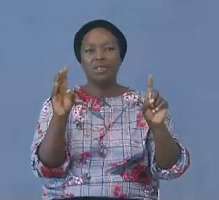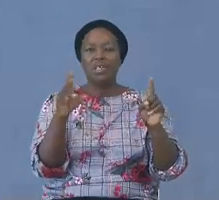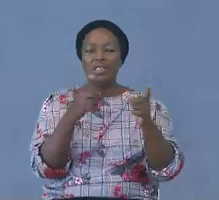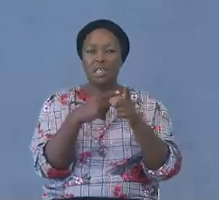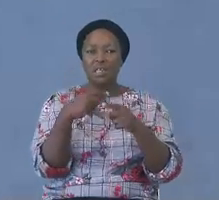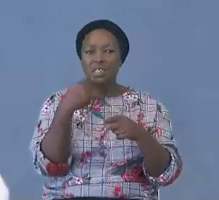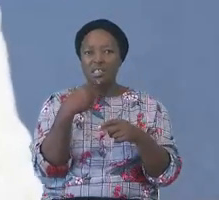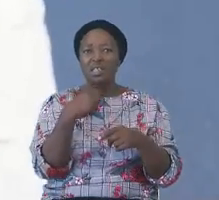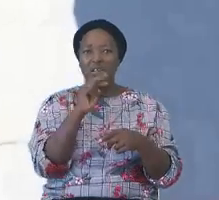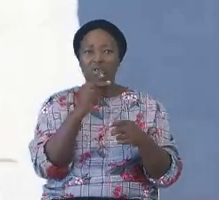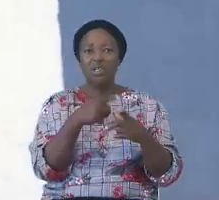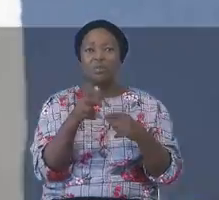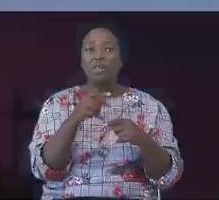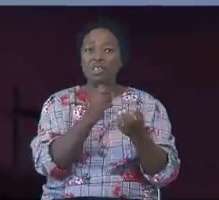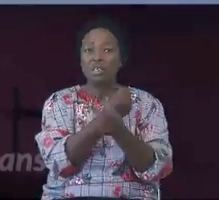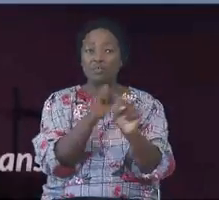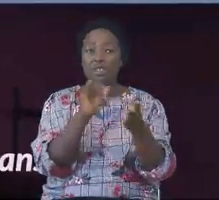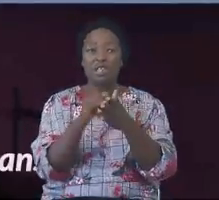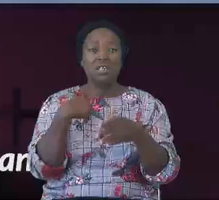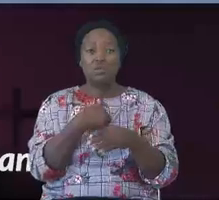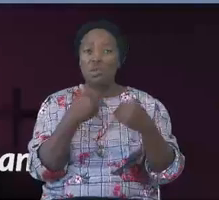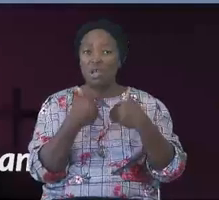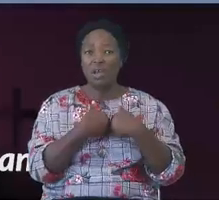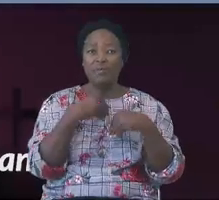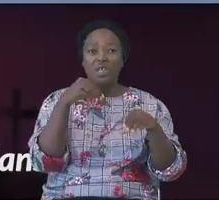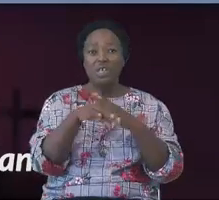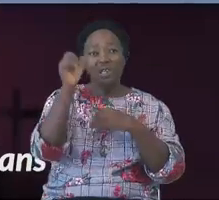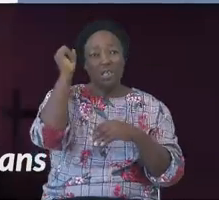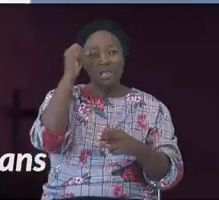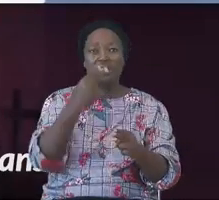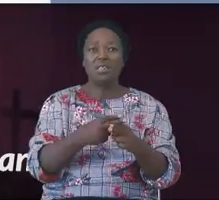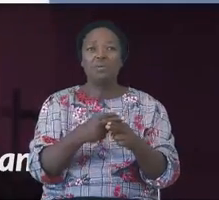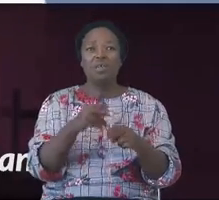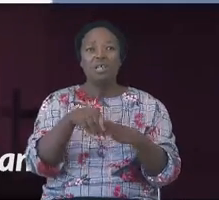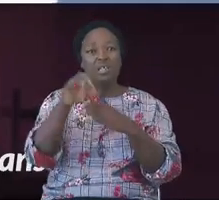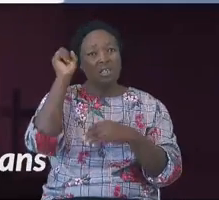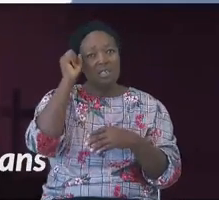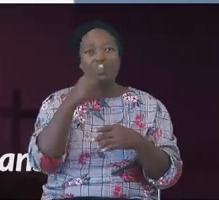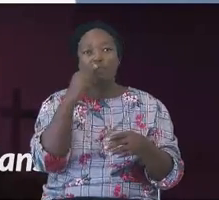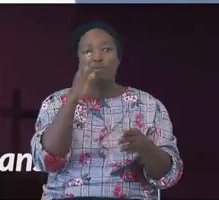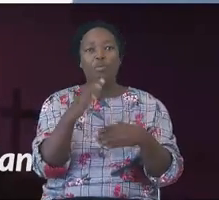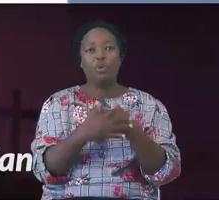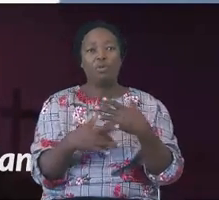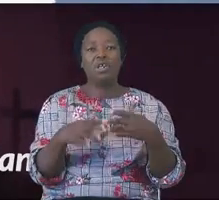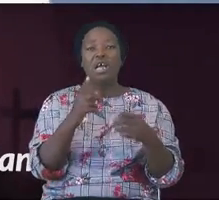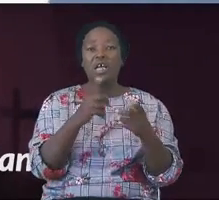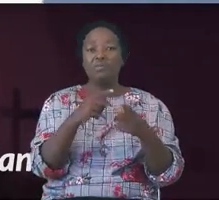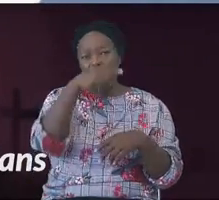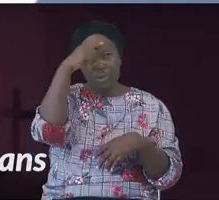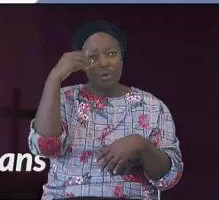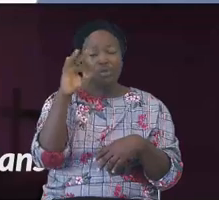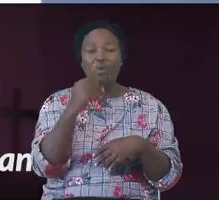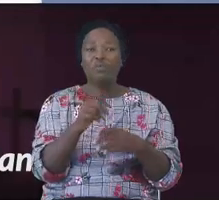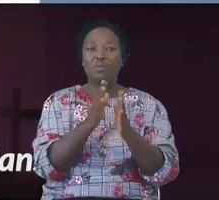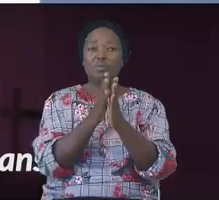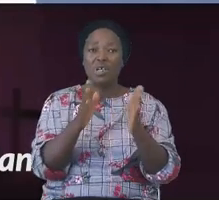verset 7. Éphésiens 1, verset 7. Et il nous parle de la rédemption que nous avons en